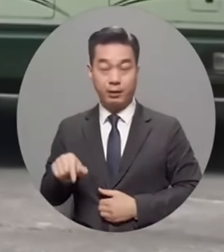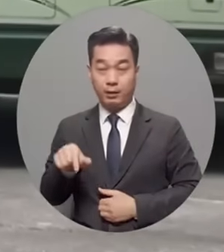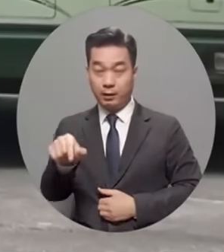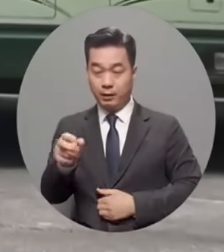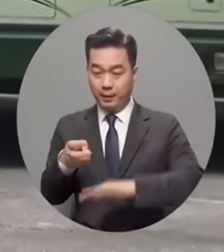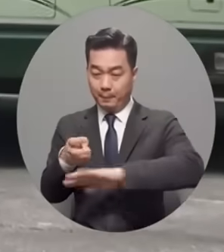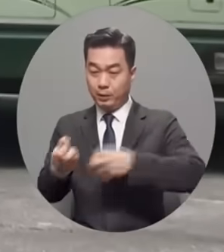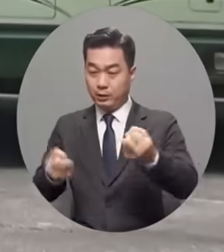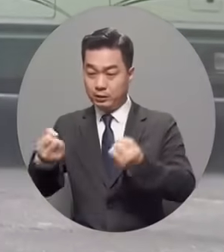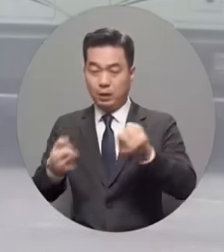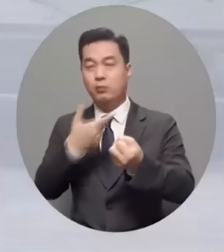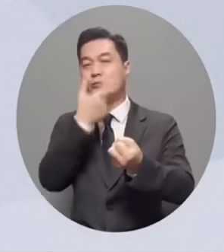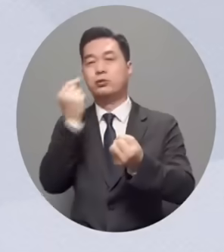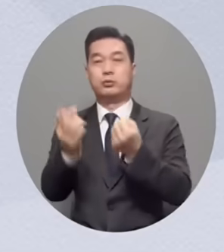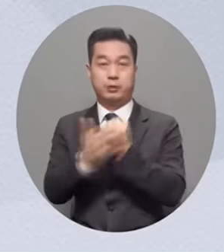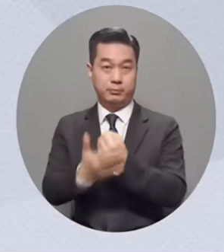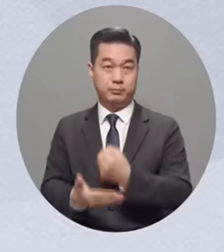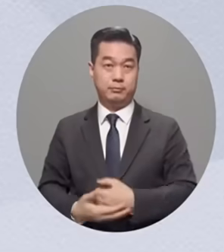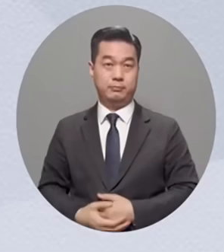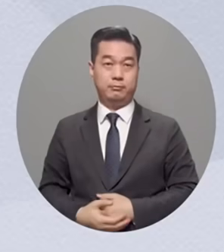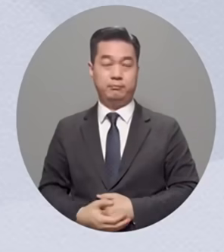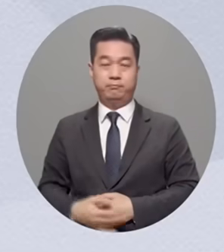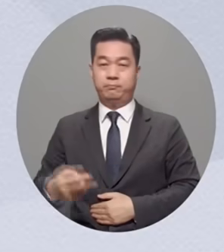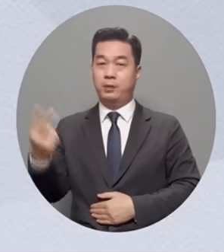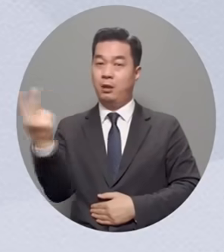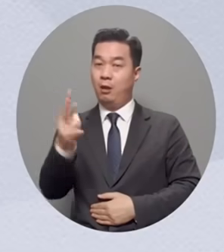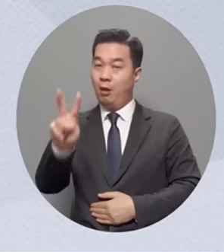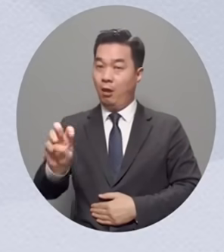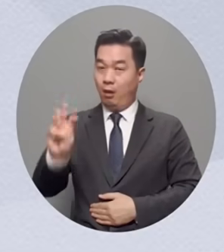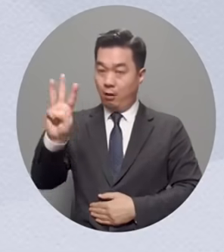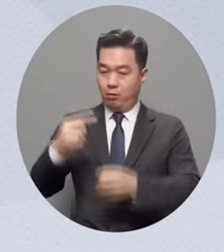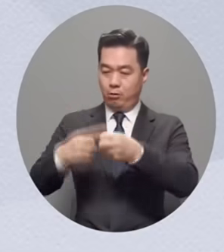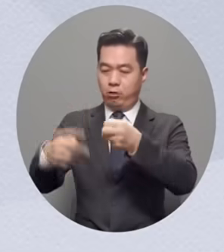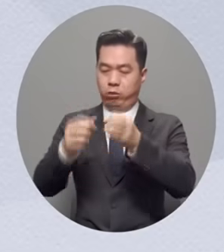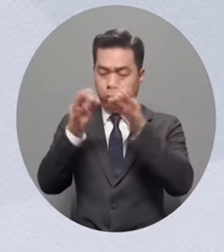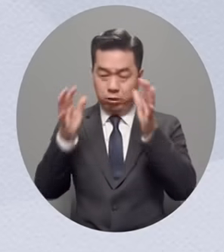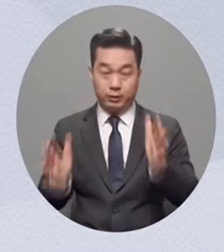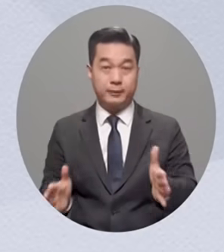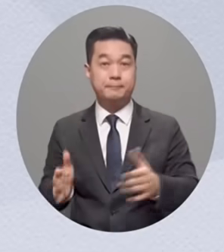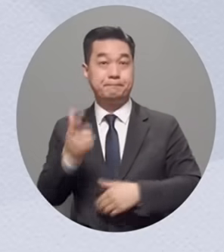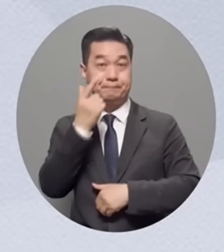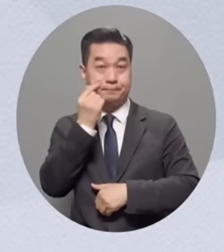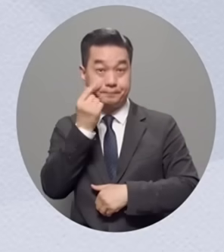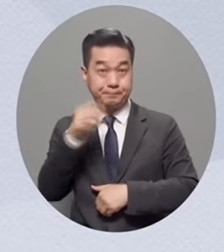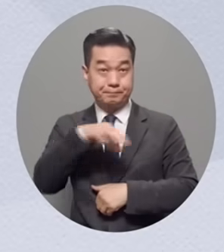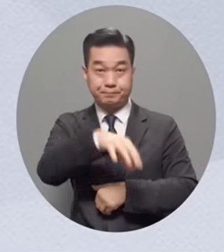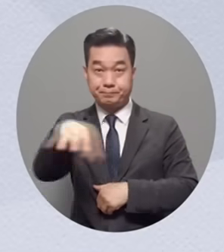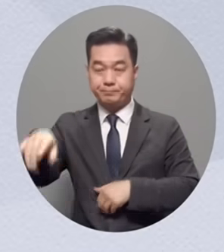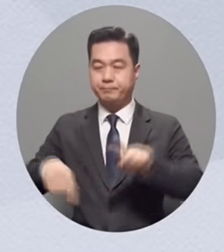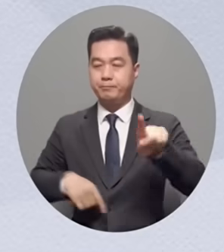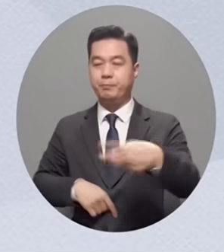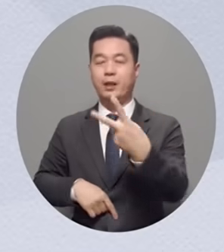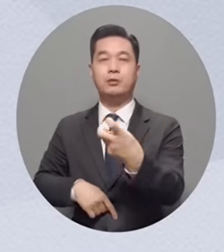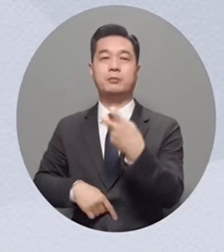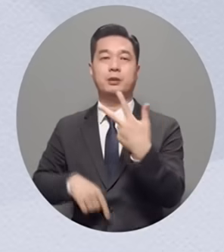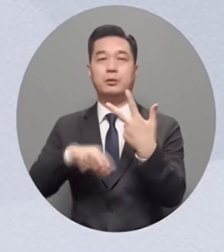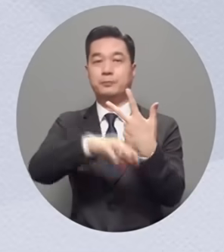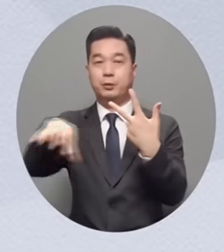부족이 원인이었습니다. 2023년 한 해만 일본 민영 버스 회사 127곳